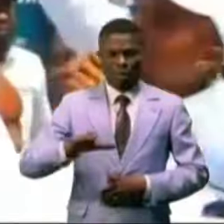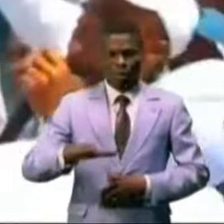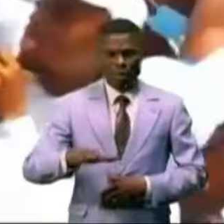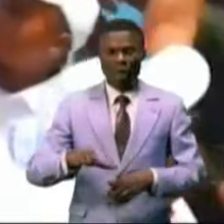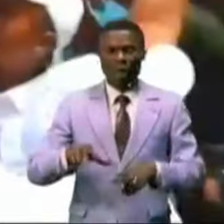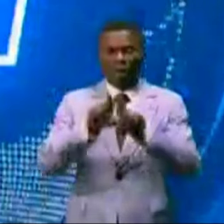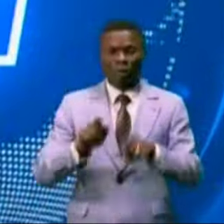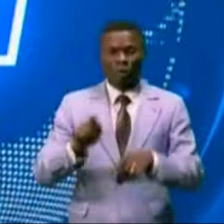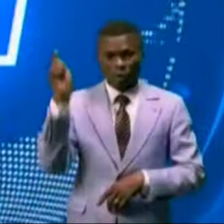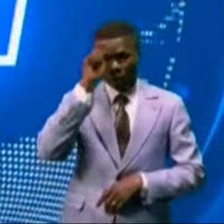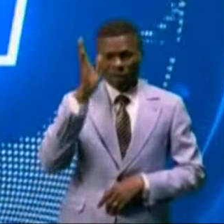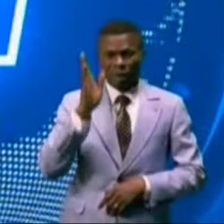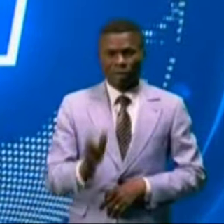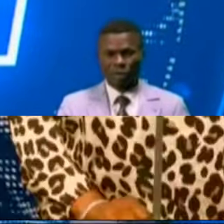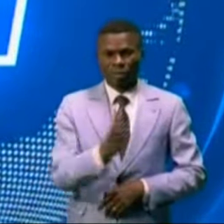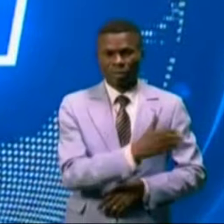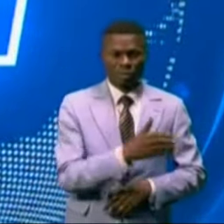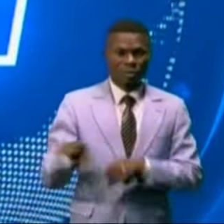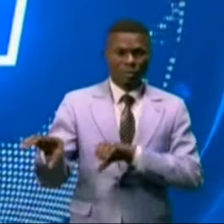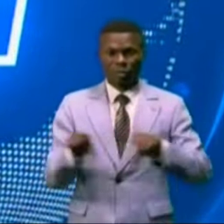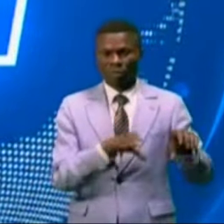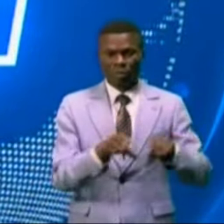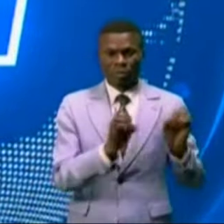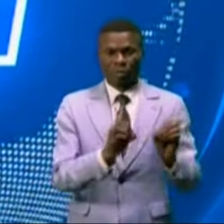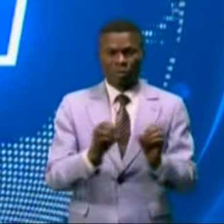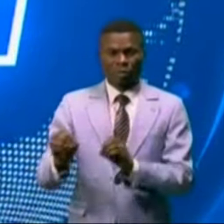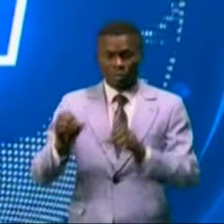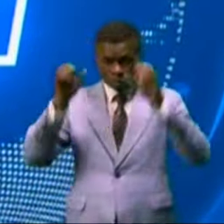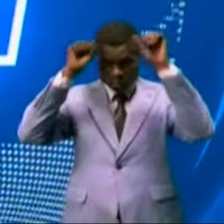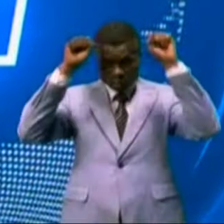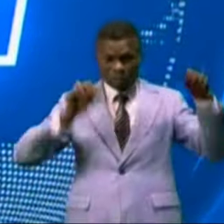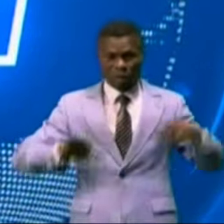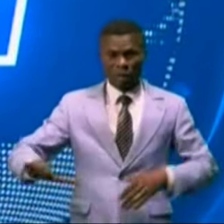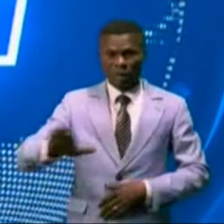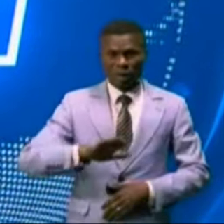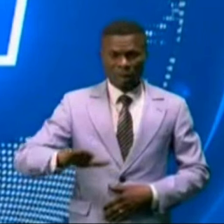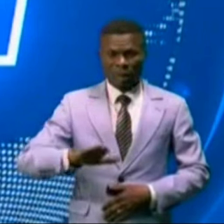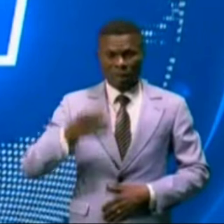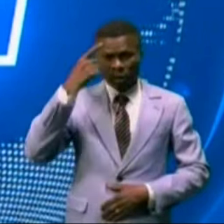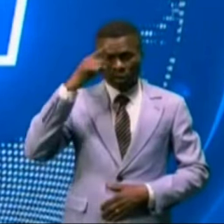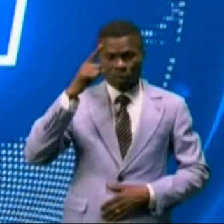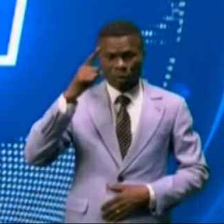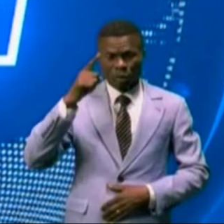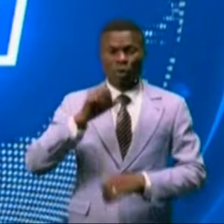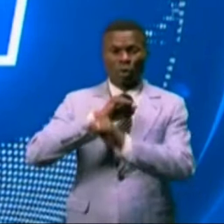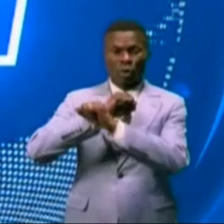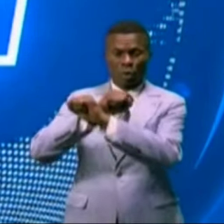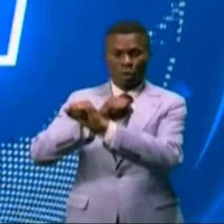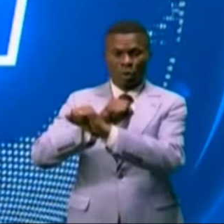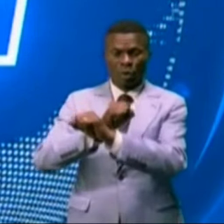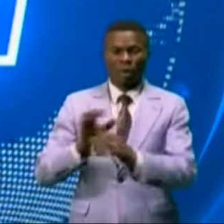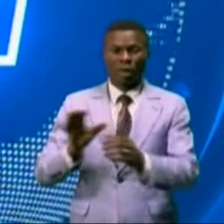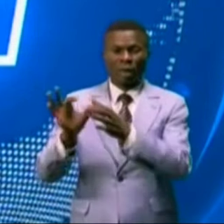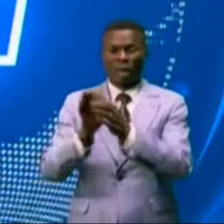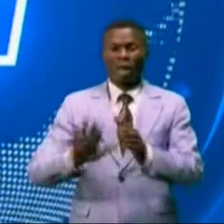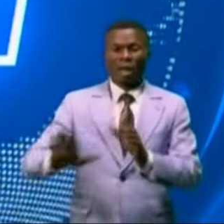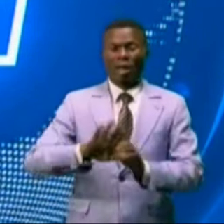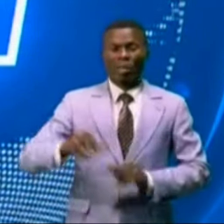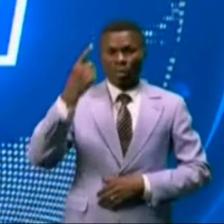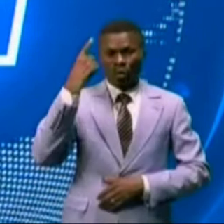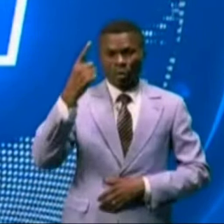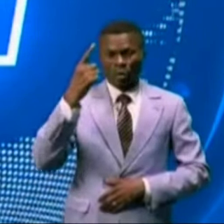terrorisme. Les actions menées par le président de la République pour la sauvegarde de l'unité nationale